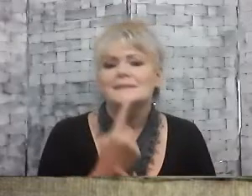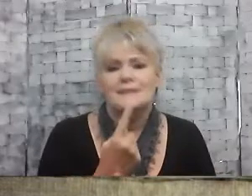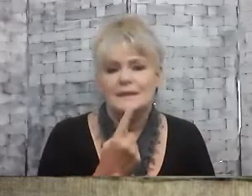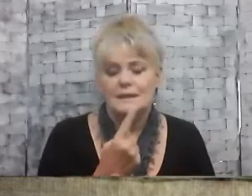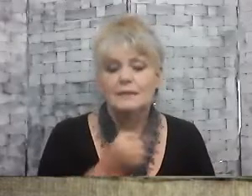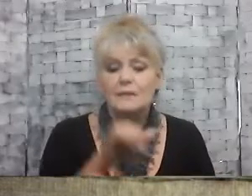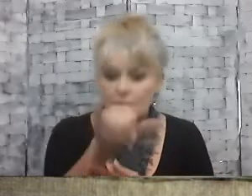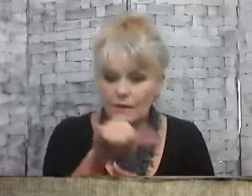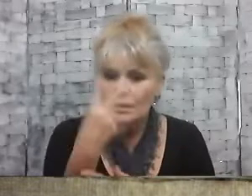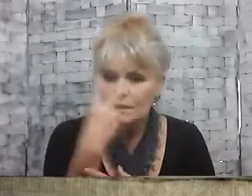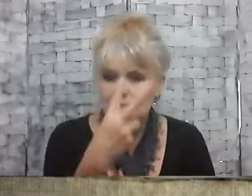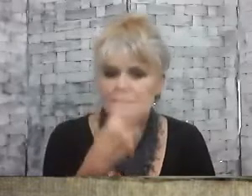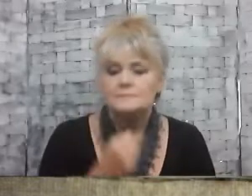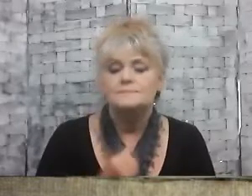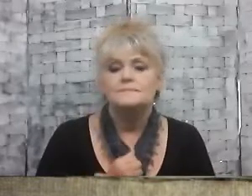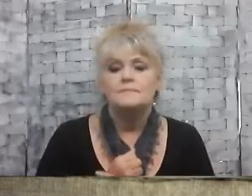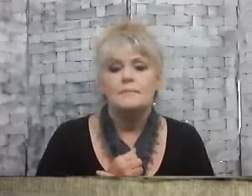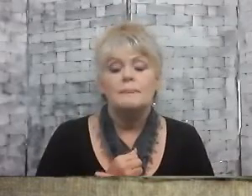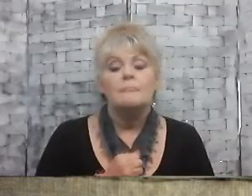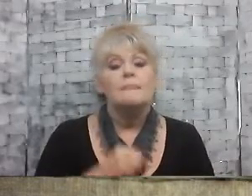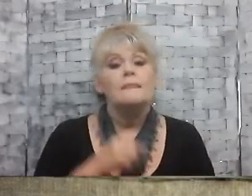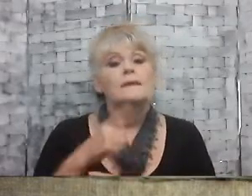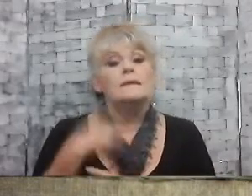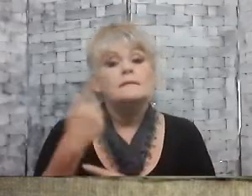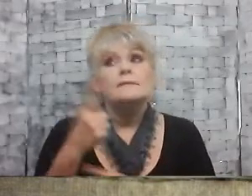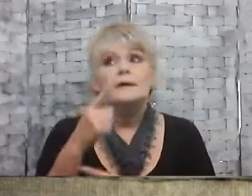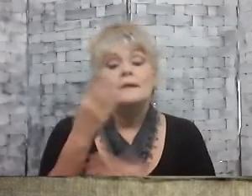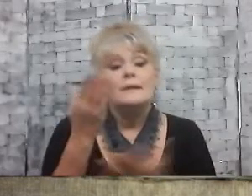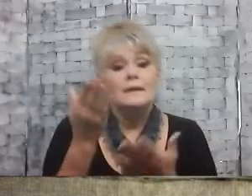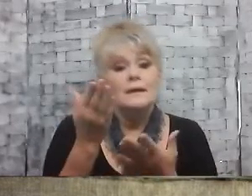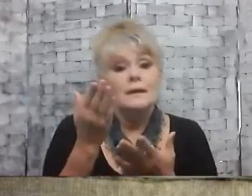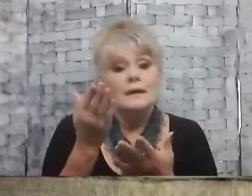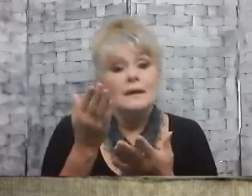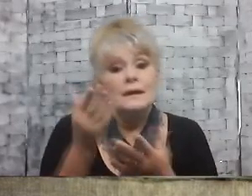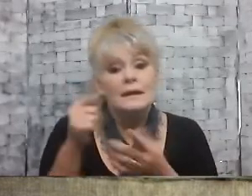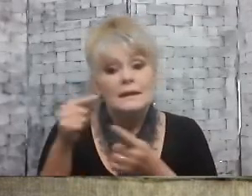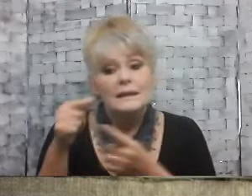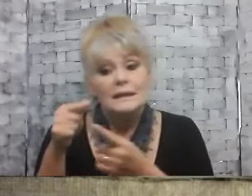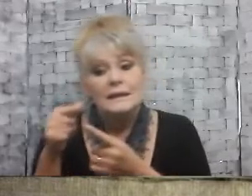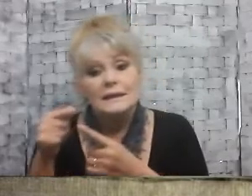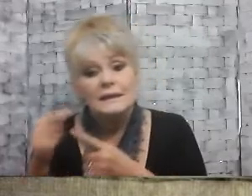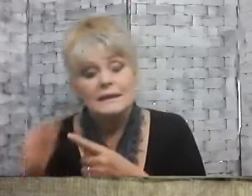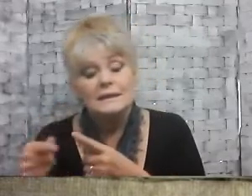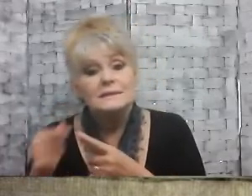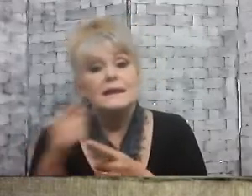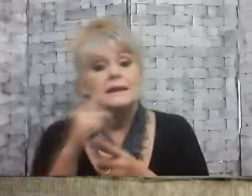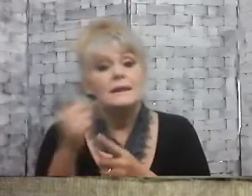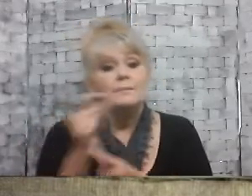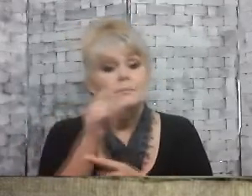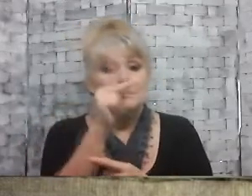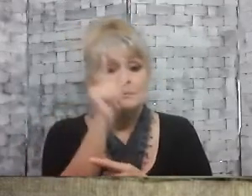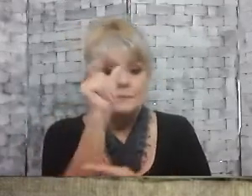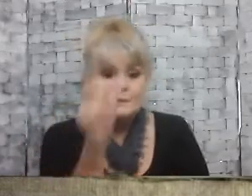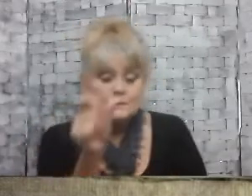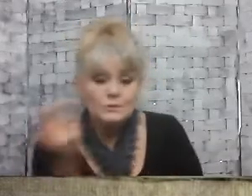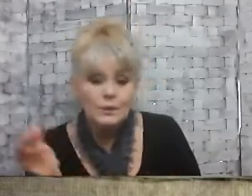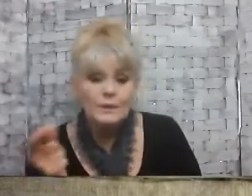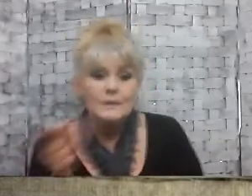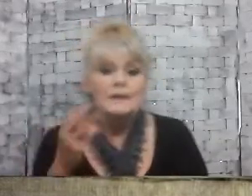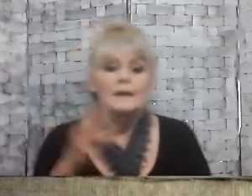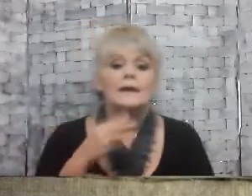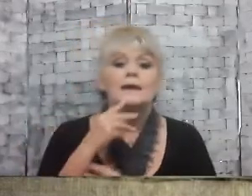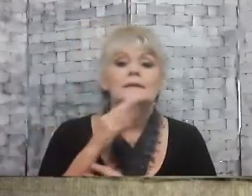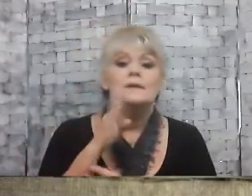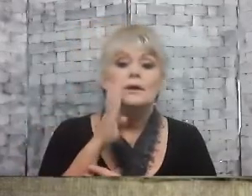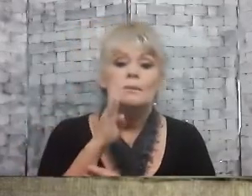nie, ek beloof, maar luister gou na die laaste versie. Terwyl hy, ek sê nie wie dit is nie, terwyl hy die Koninkryk van God gepreek, en